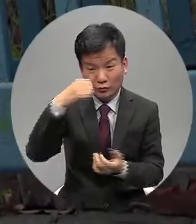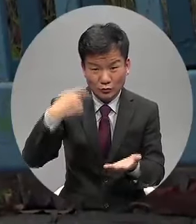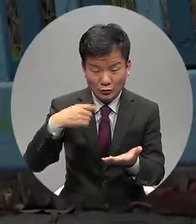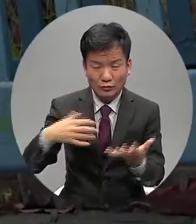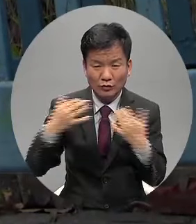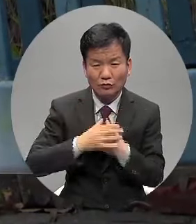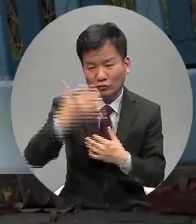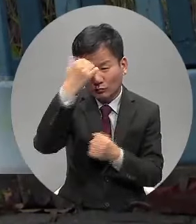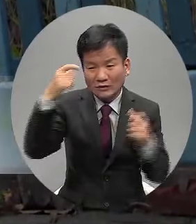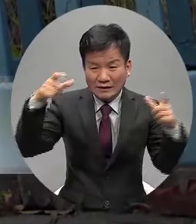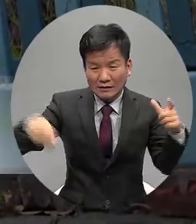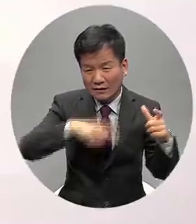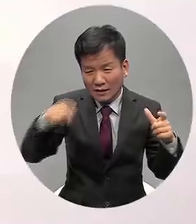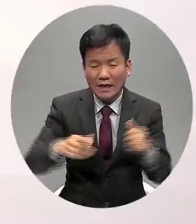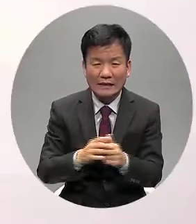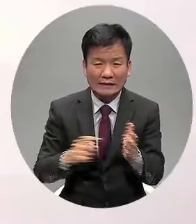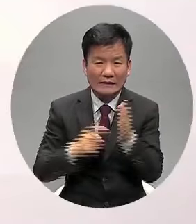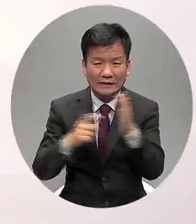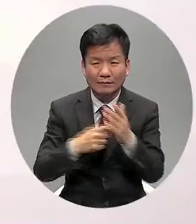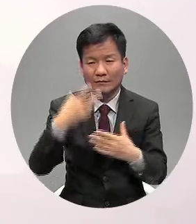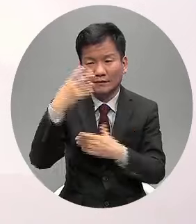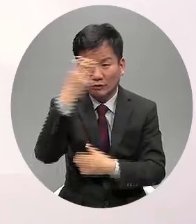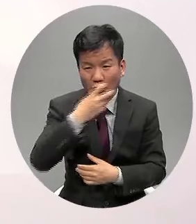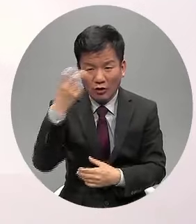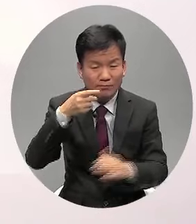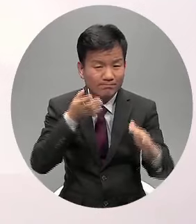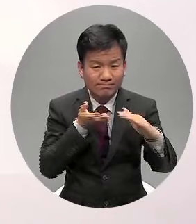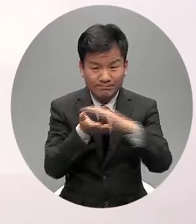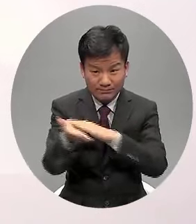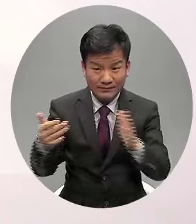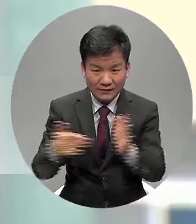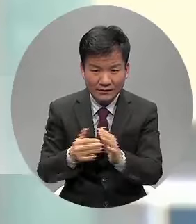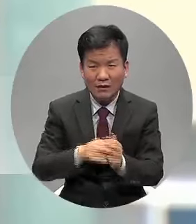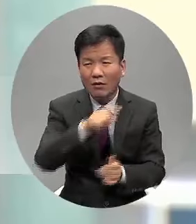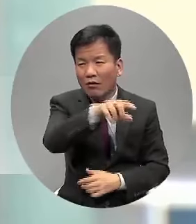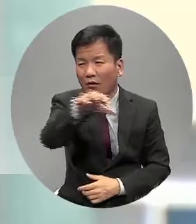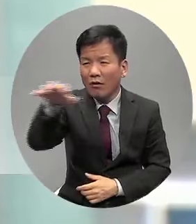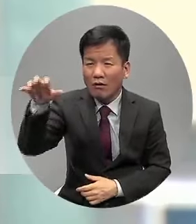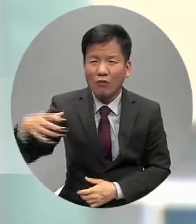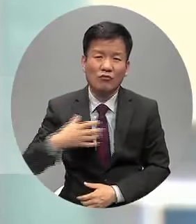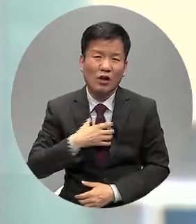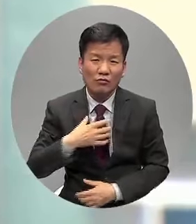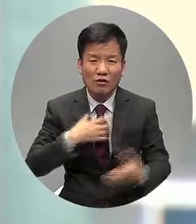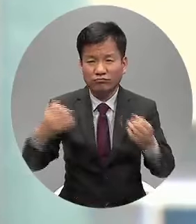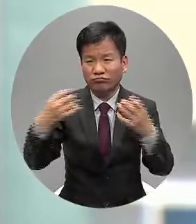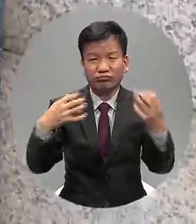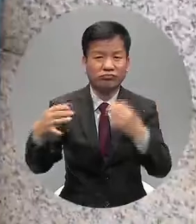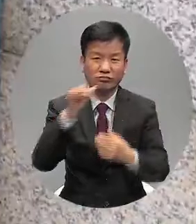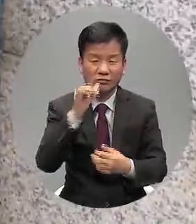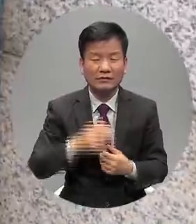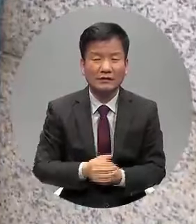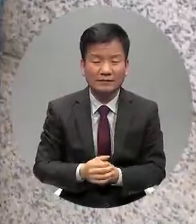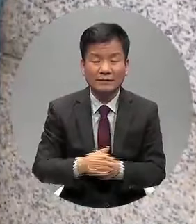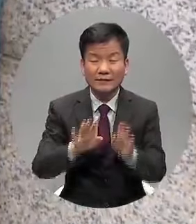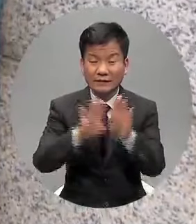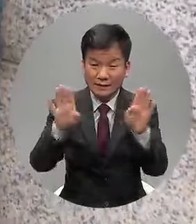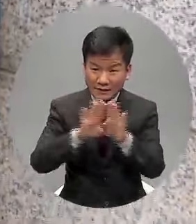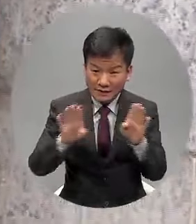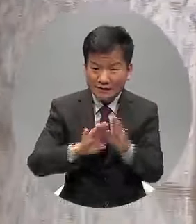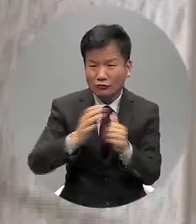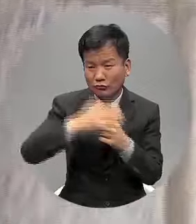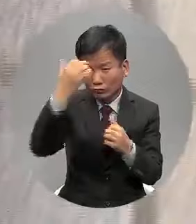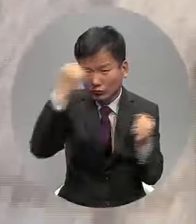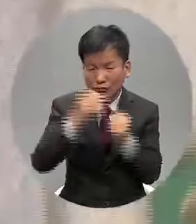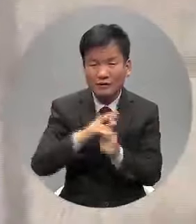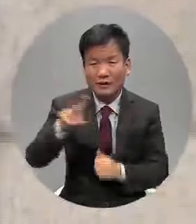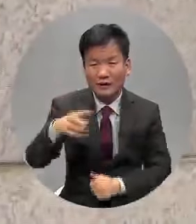충북교육청이 충북 모든 학교에 긴급 안전점검을 지시했더니 여기저기 위험진단이 나왔습니다. 철제 정문이 있는